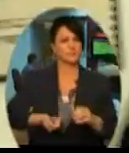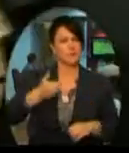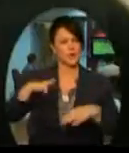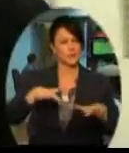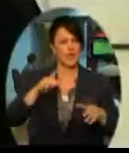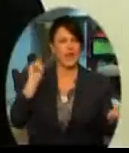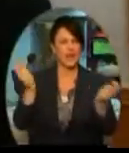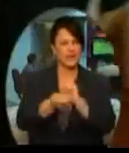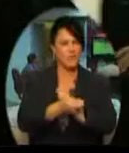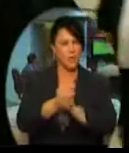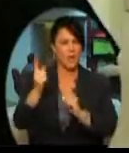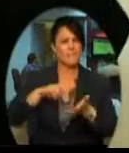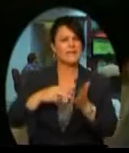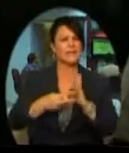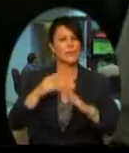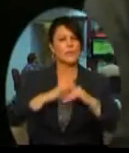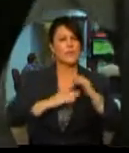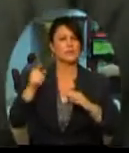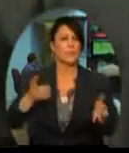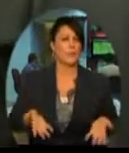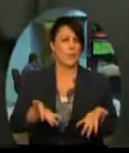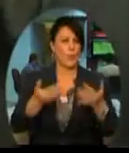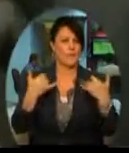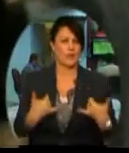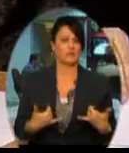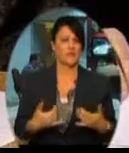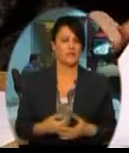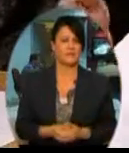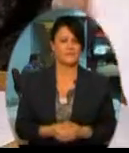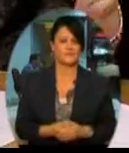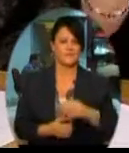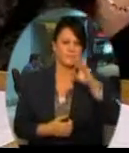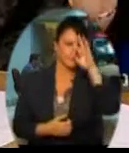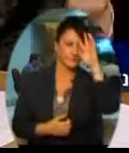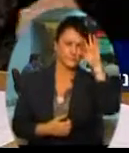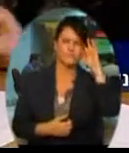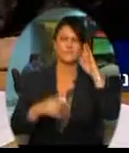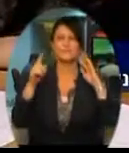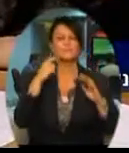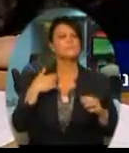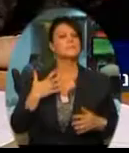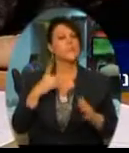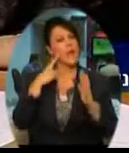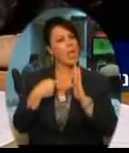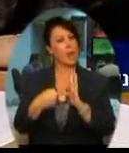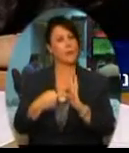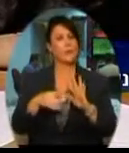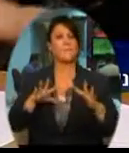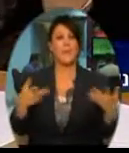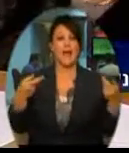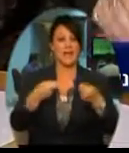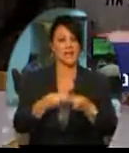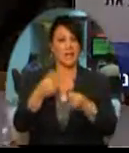הרפורמה בתכנון ובנייה, אותה הוא דוחף בימים אלה בכל הכוח. אני רוצה להראות לכם מה הקשר בין